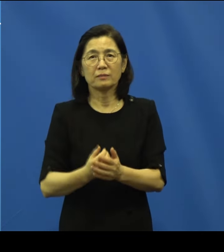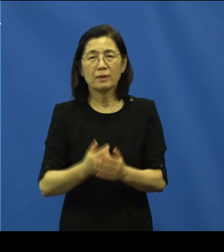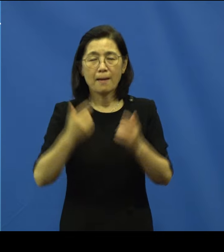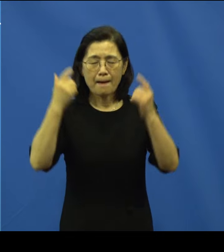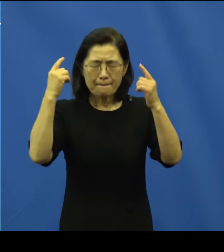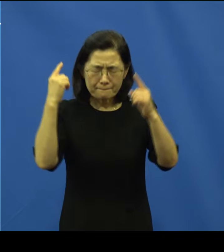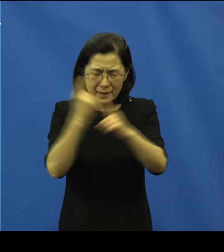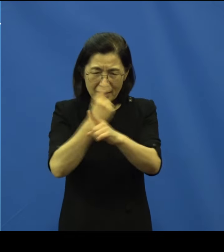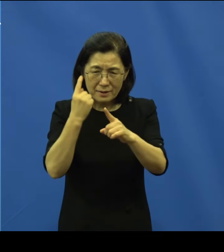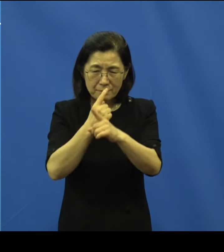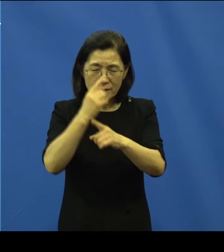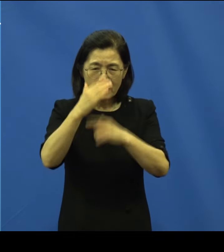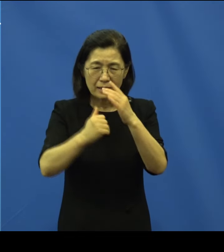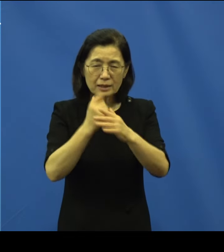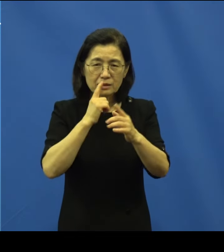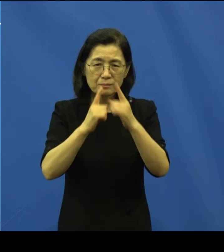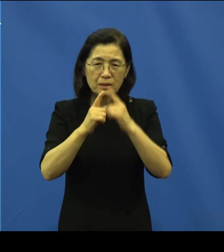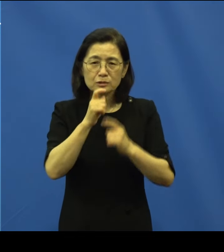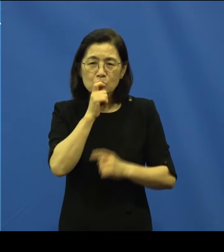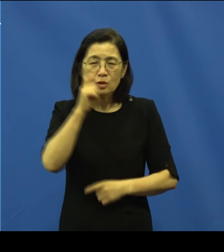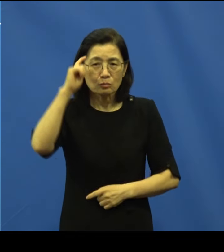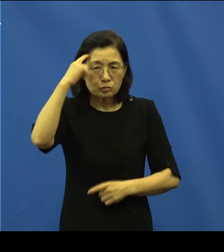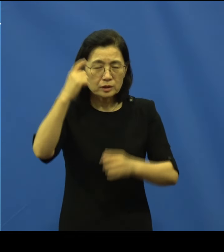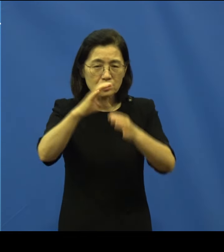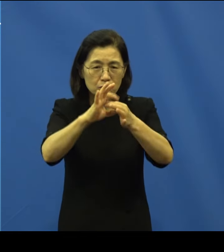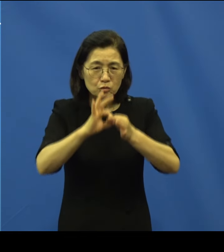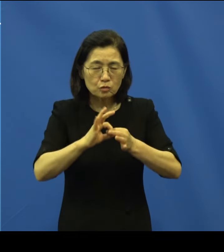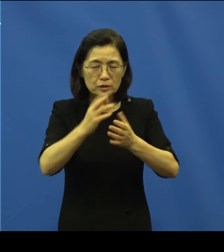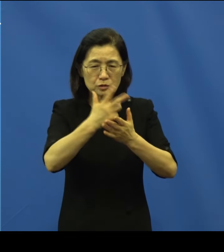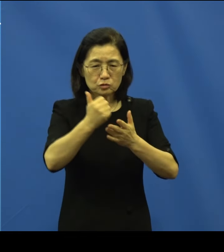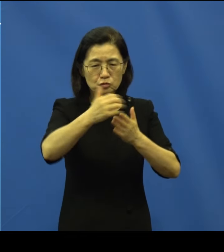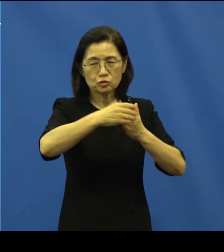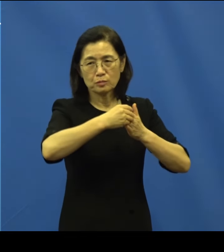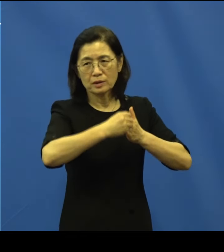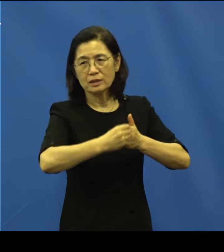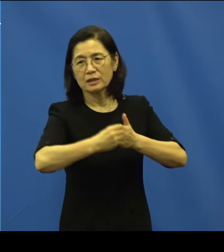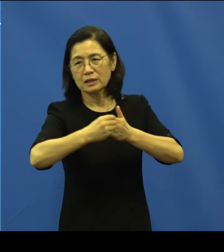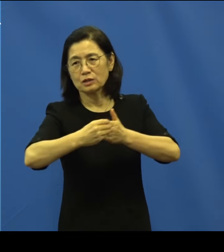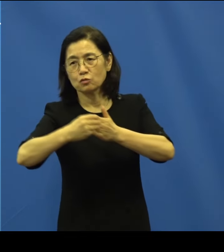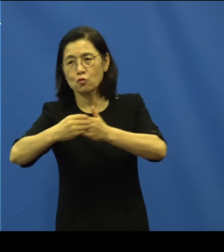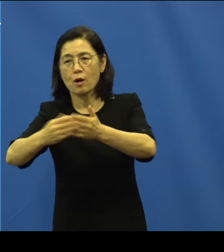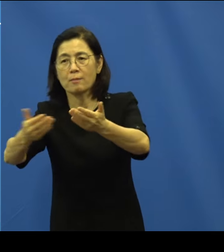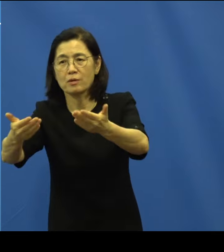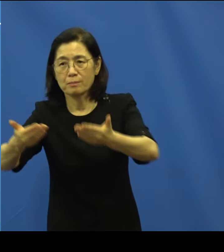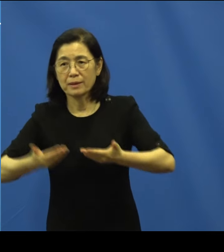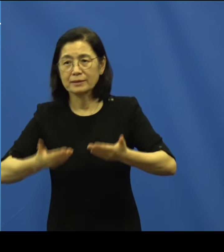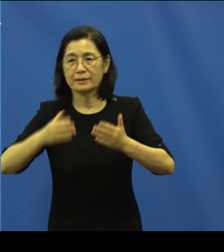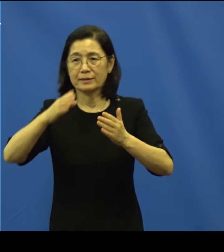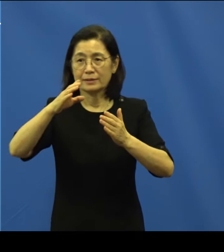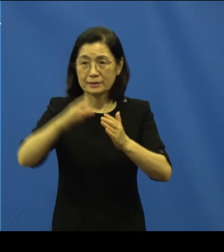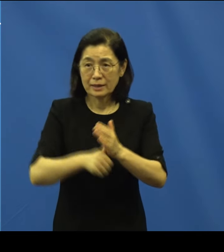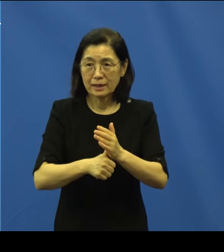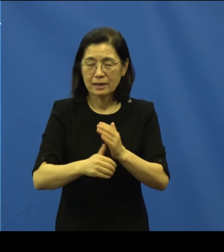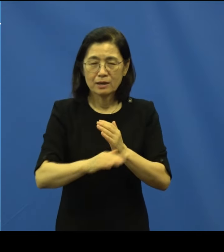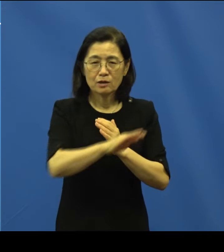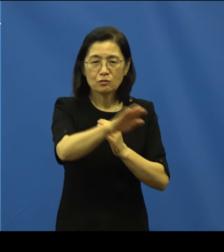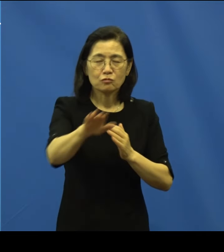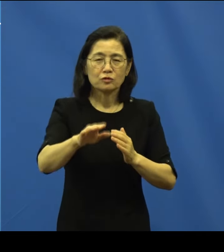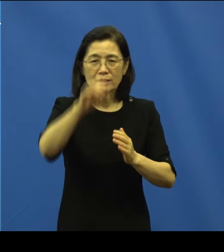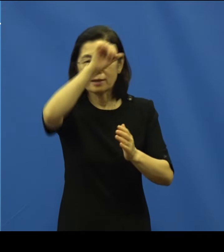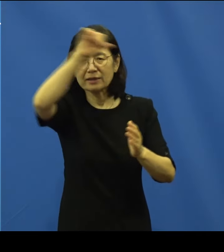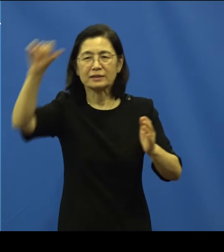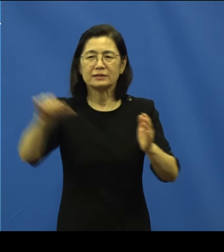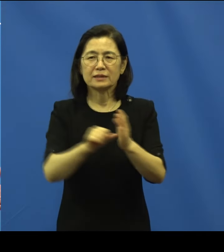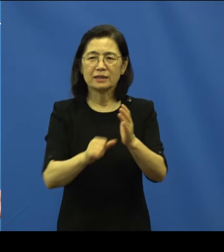말씀의 묵상을 통하여 주님의 인도를 받는 그 삶이 결국은 내 인생 전체를 결정하는 길이 되는 줄로